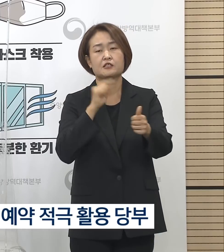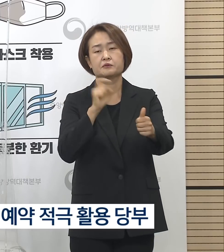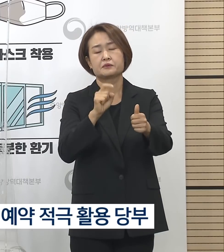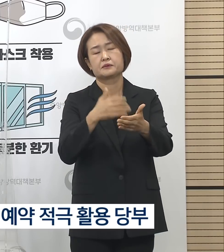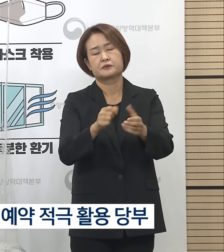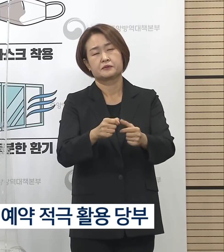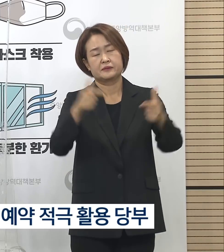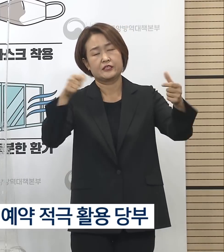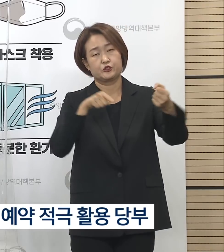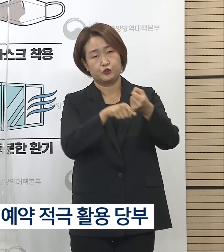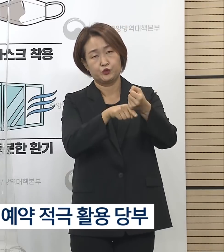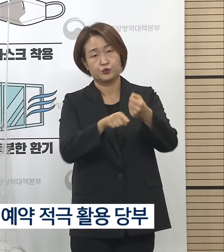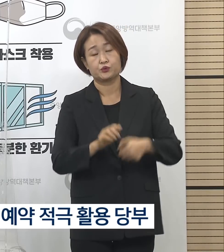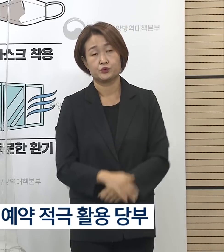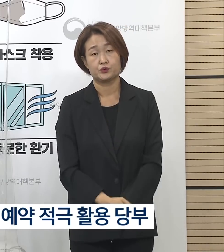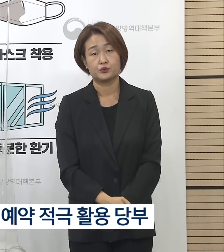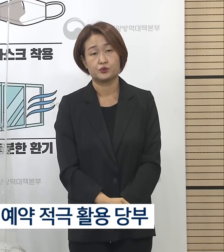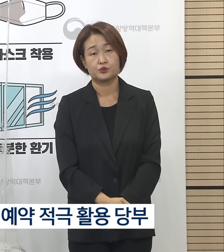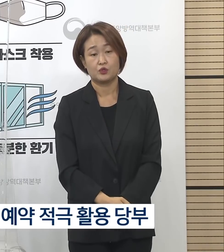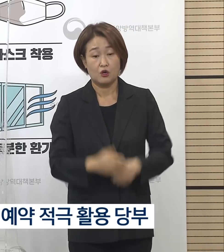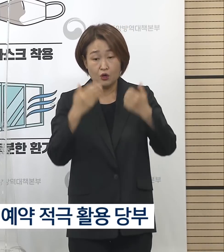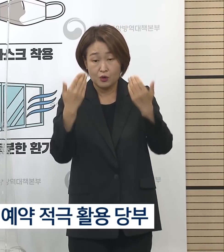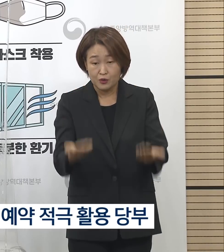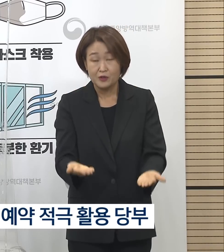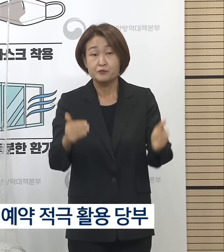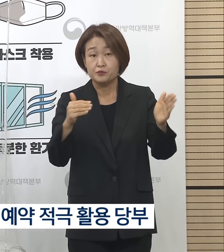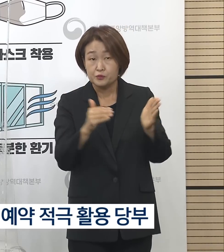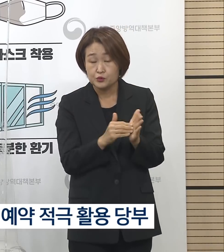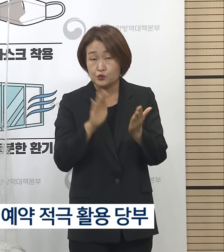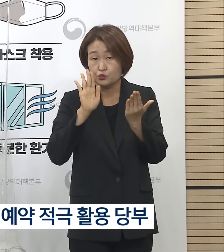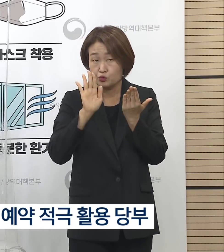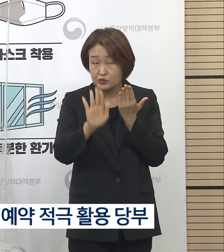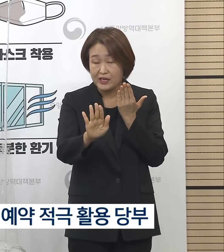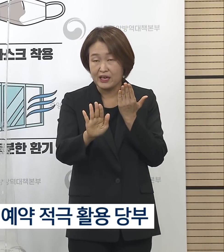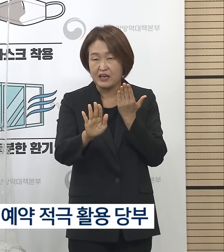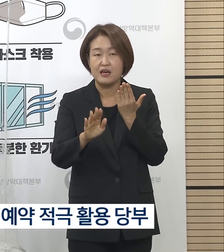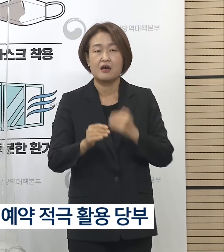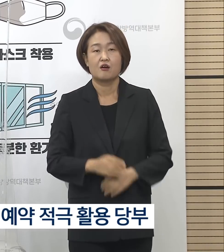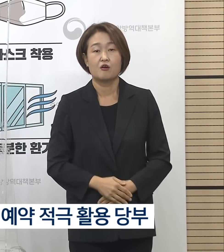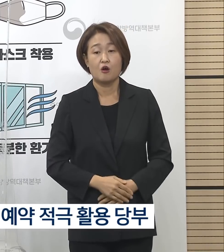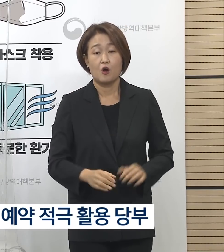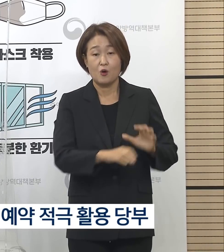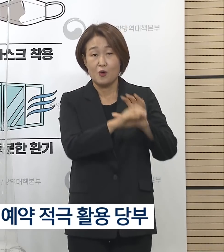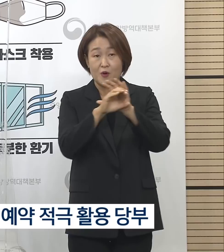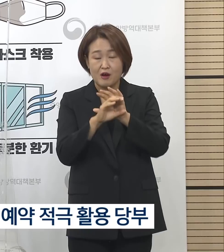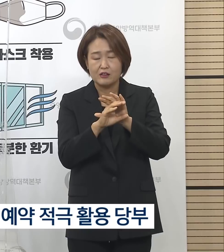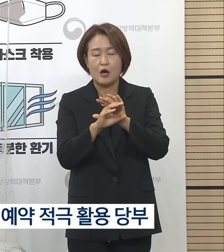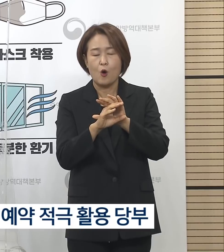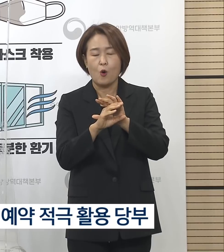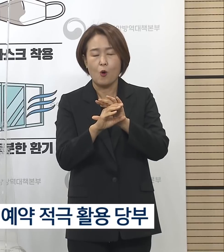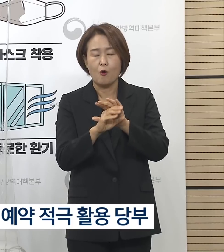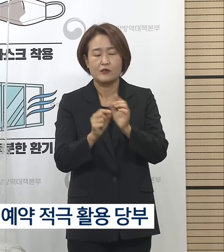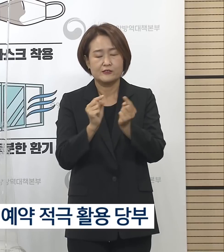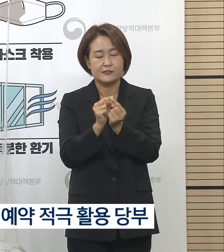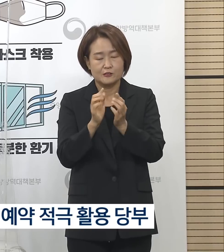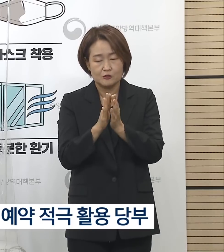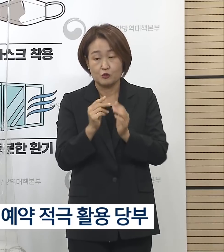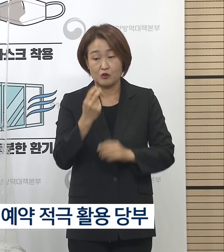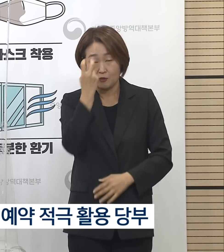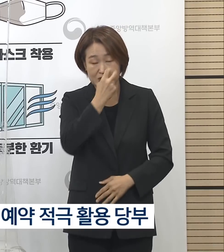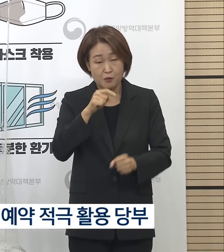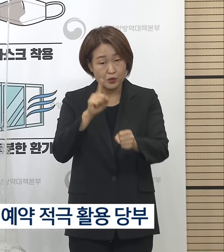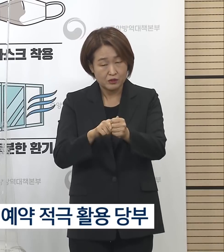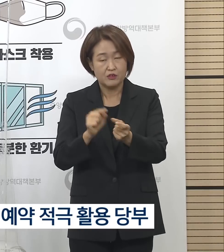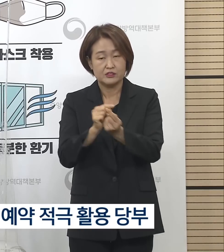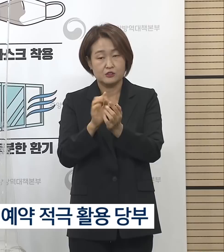있습니다. 한편으로는 연휴 끝나면서 많은 분들이 선별검사에 참여해 주셔서 조기에 진단한